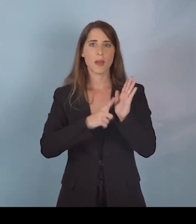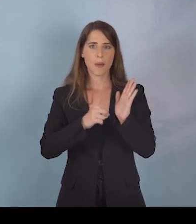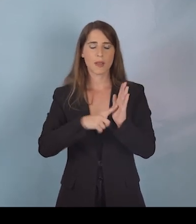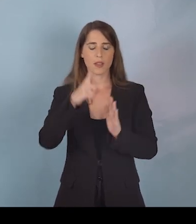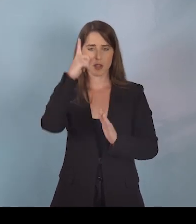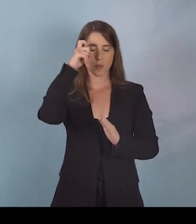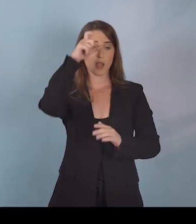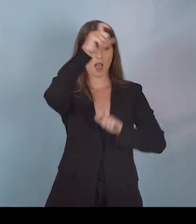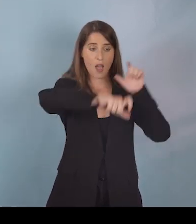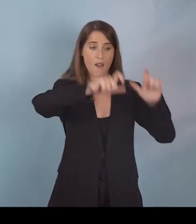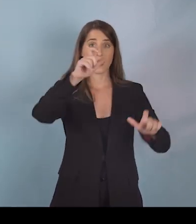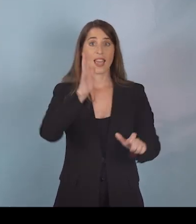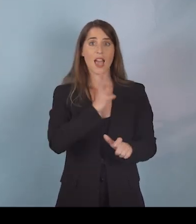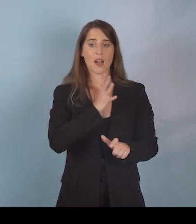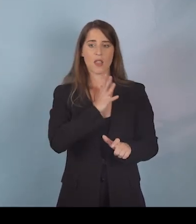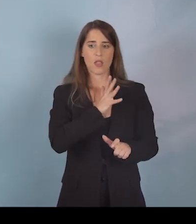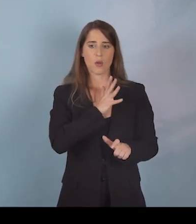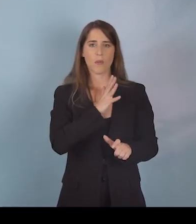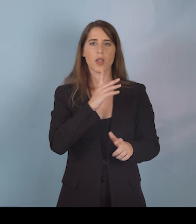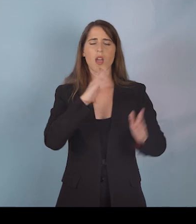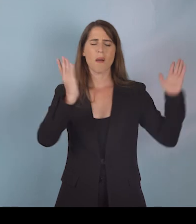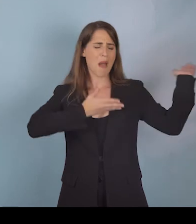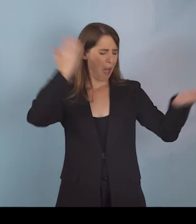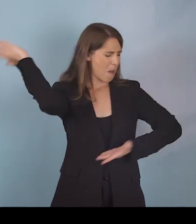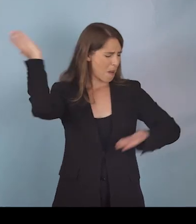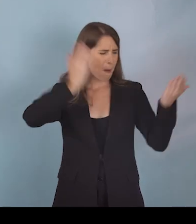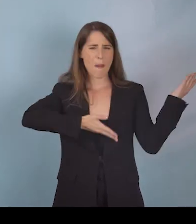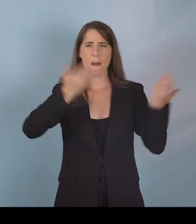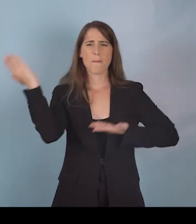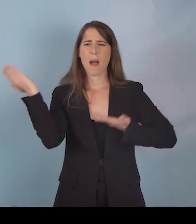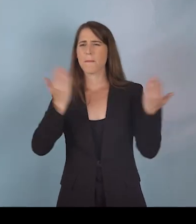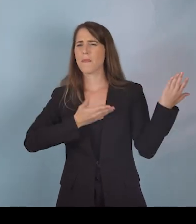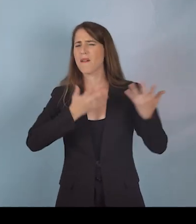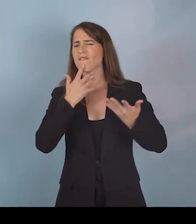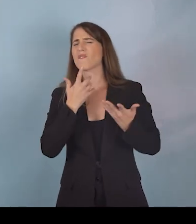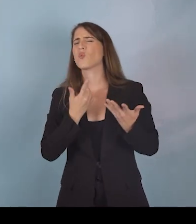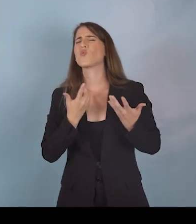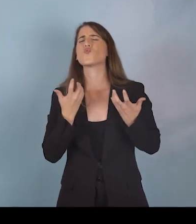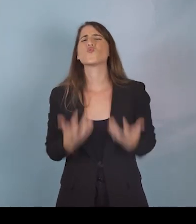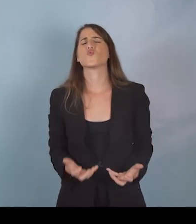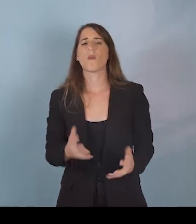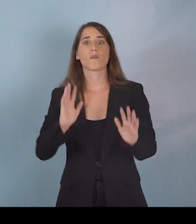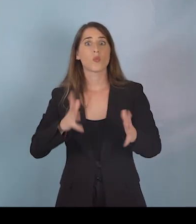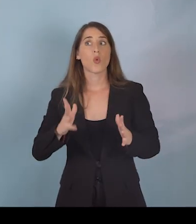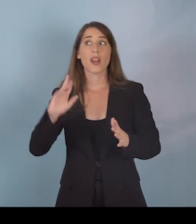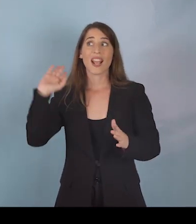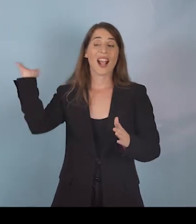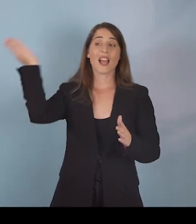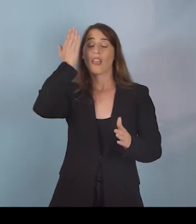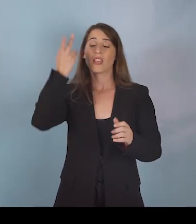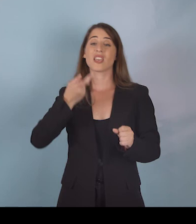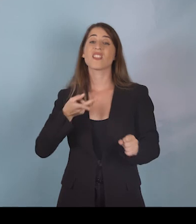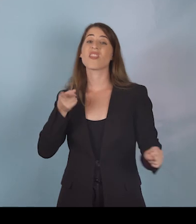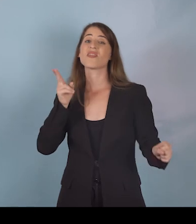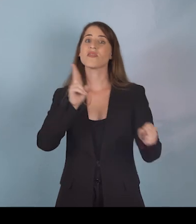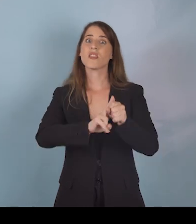έχουμε την εικόνα ότι μιλάμε για ανθρώπους που έχουν φάει τεράστια κακοποίηση, βία, ακόμα και καταδικασμό